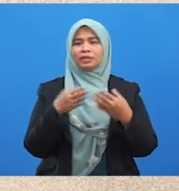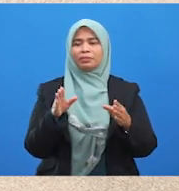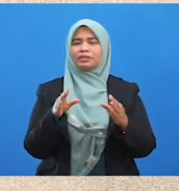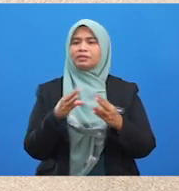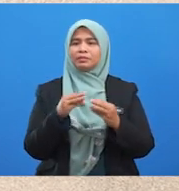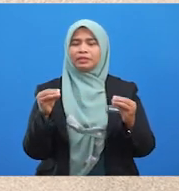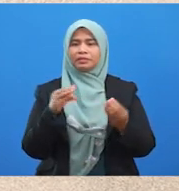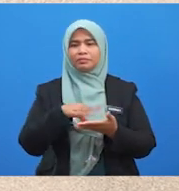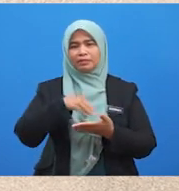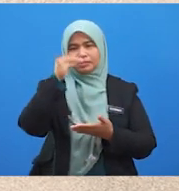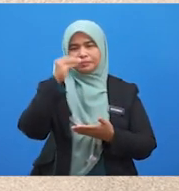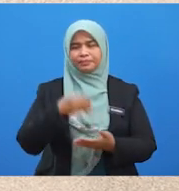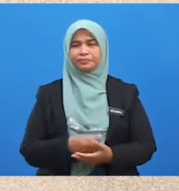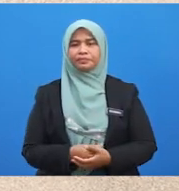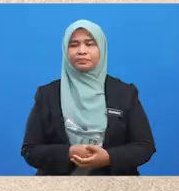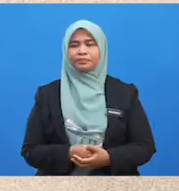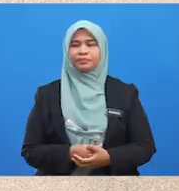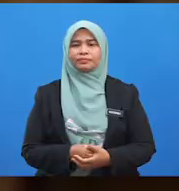selepas tamat pengajian.